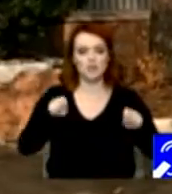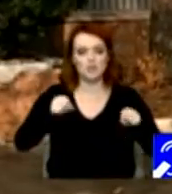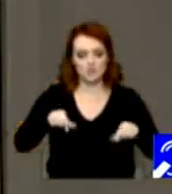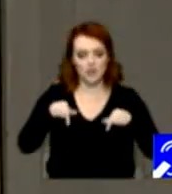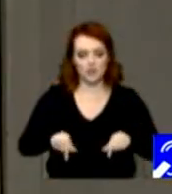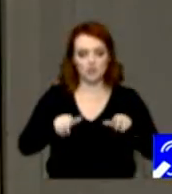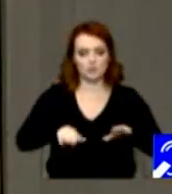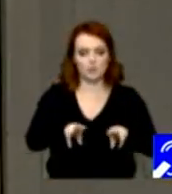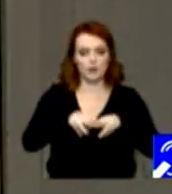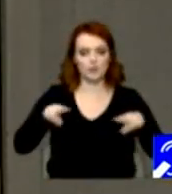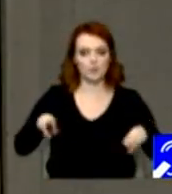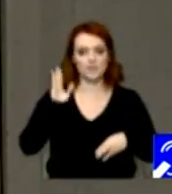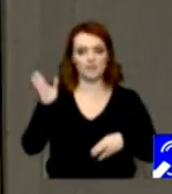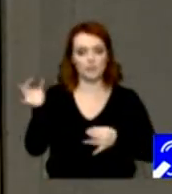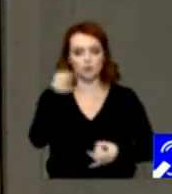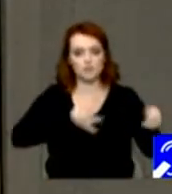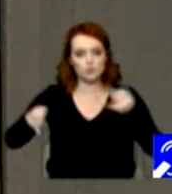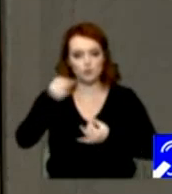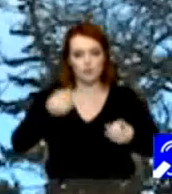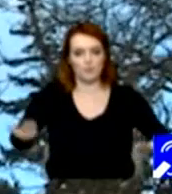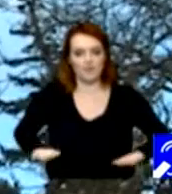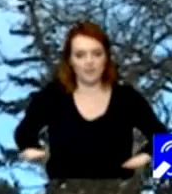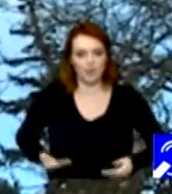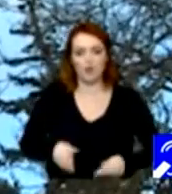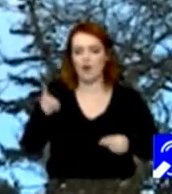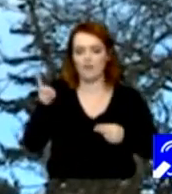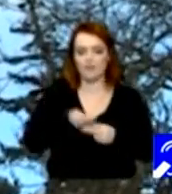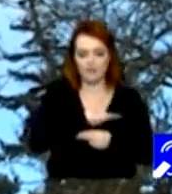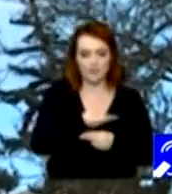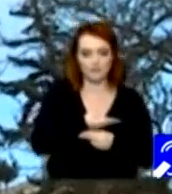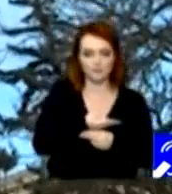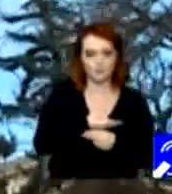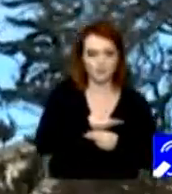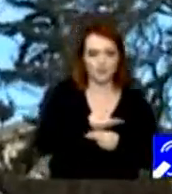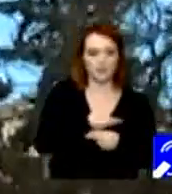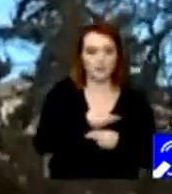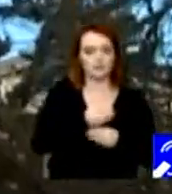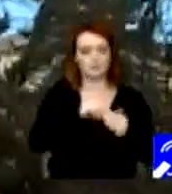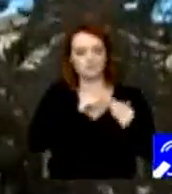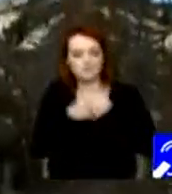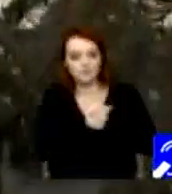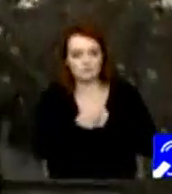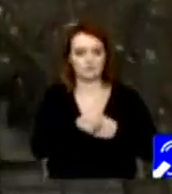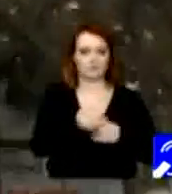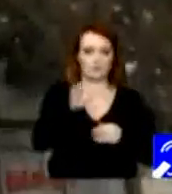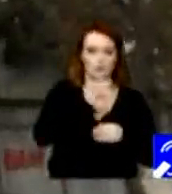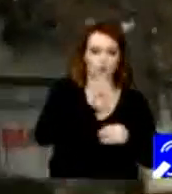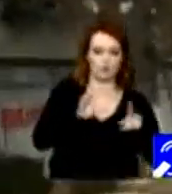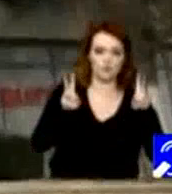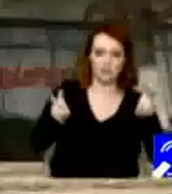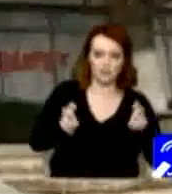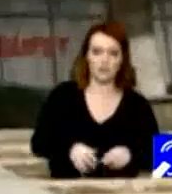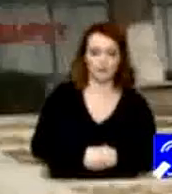parlament avem o discuție pe view fără opreliști la subiectul subordonării sau nu